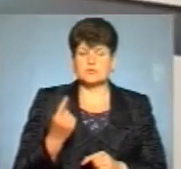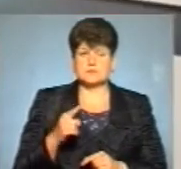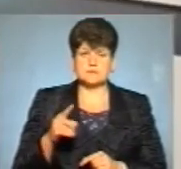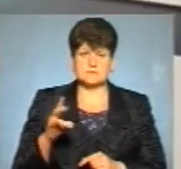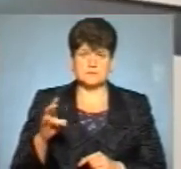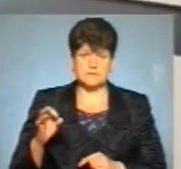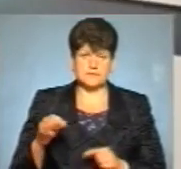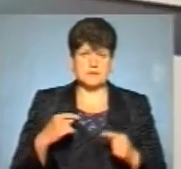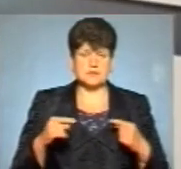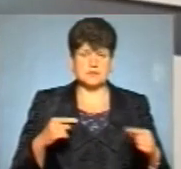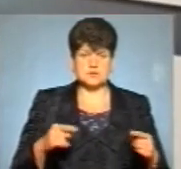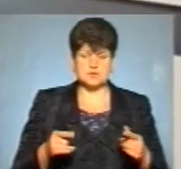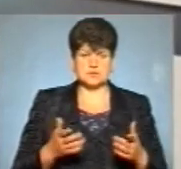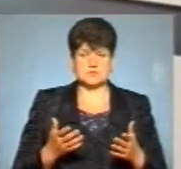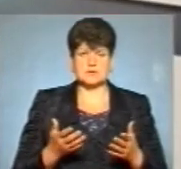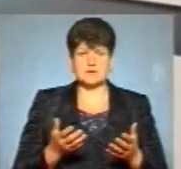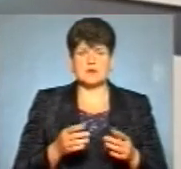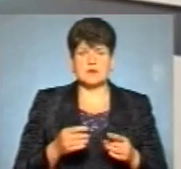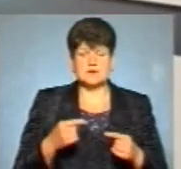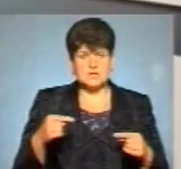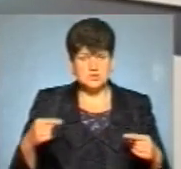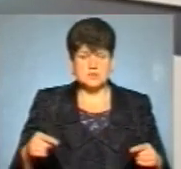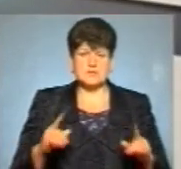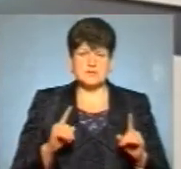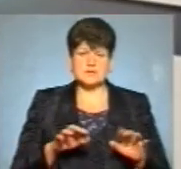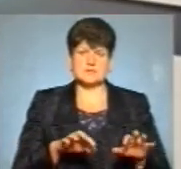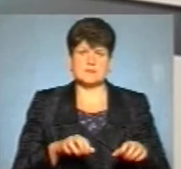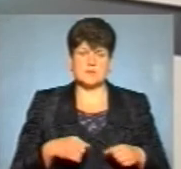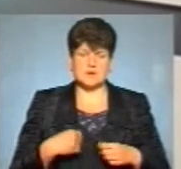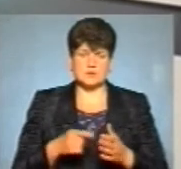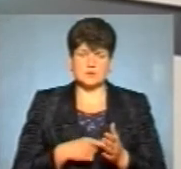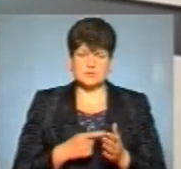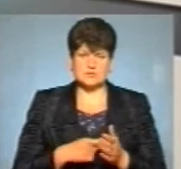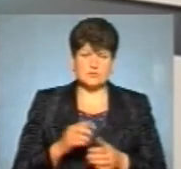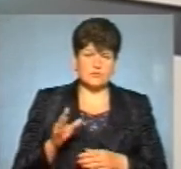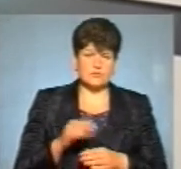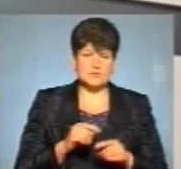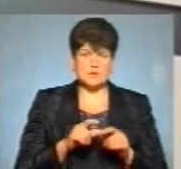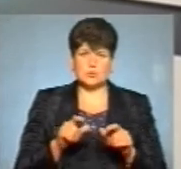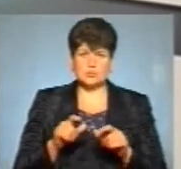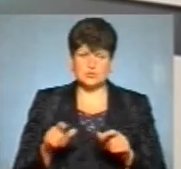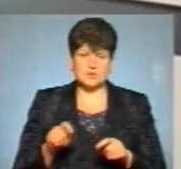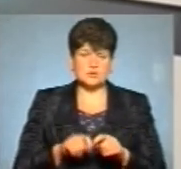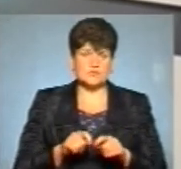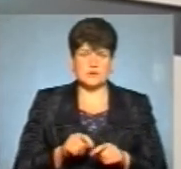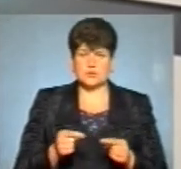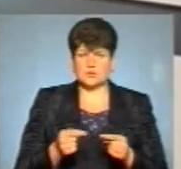в інших варіантах тільки забрати зошити. Тобто одночасно він у всіх пунктах тестування точно не був.